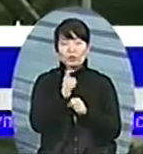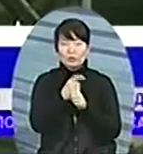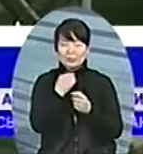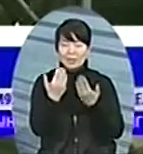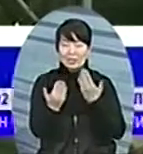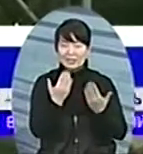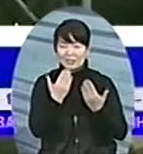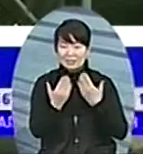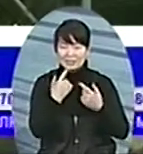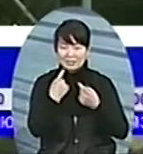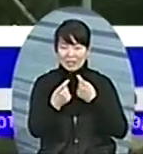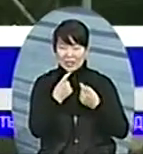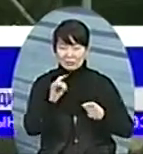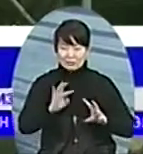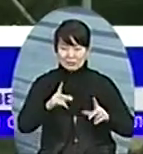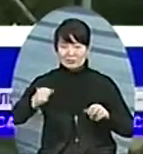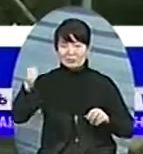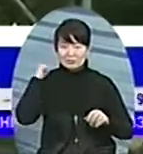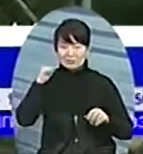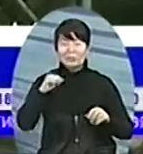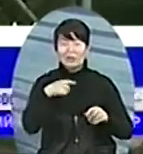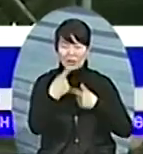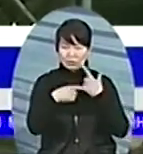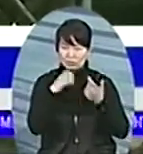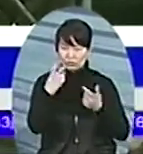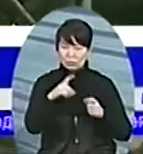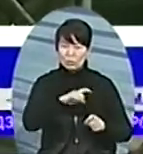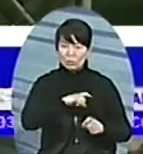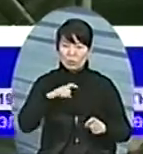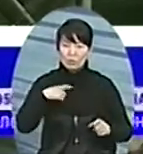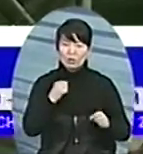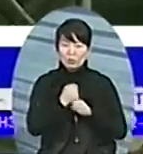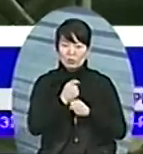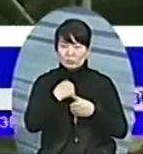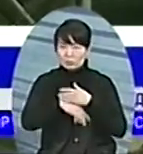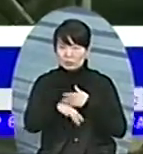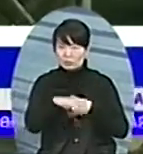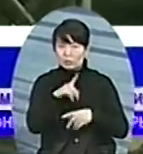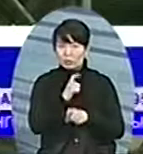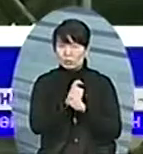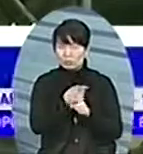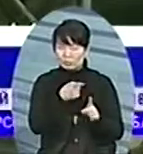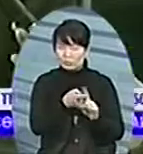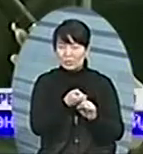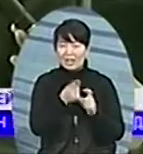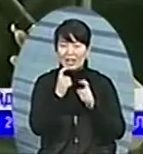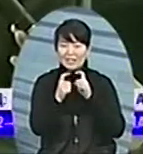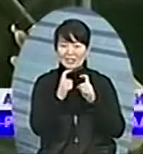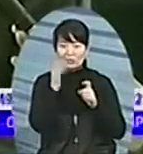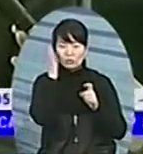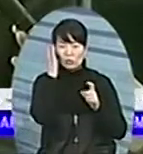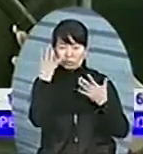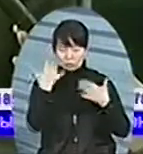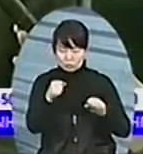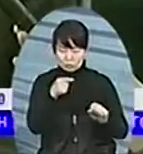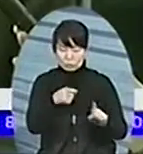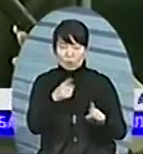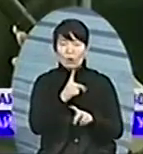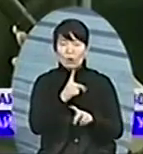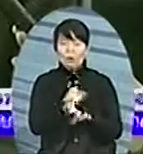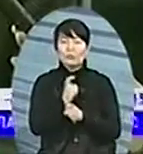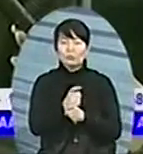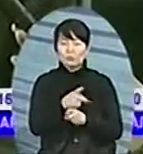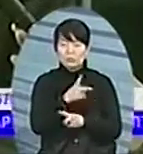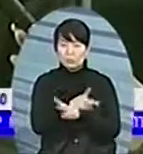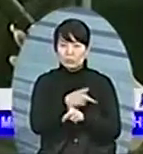хэрэгтэй. Ялангуяа албан бус салбар хуурийн хөдөлмөр эрхэлж байгаа хүмүүсийн хөдөлмөрийн харилцааны зохицуулалт одоогийн энэ хөдөлмөрийн хуулиар бол огт